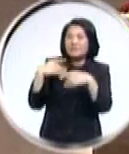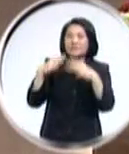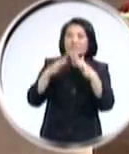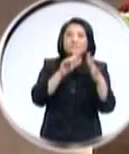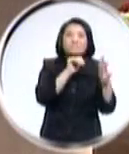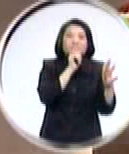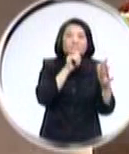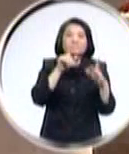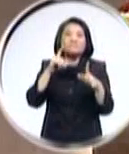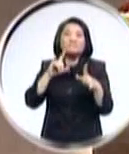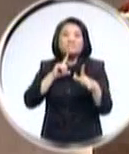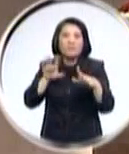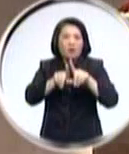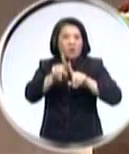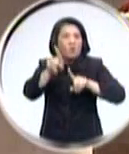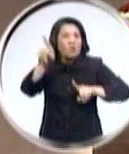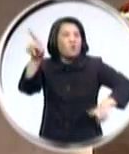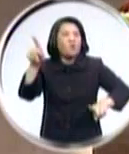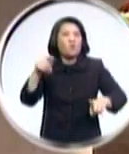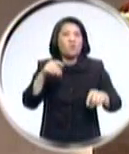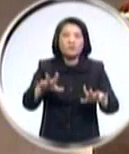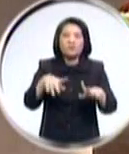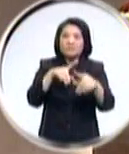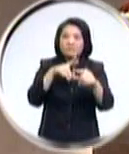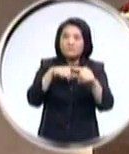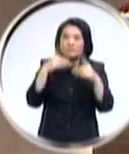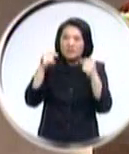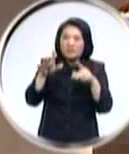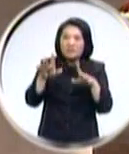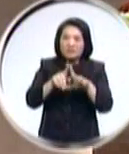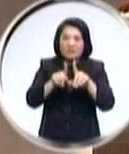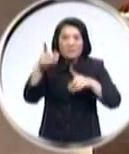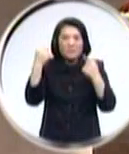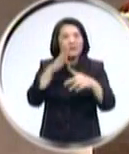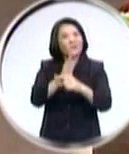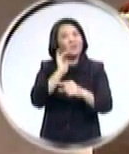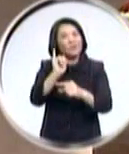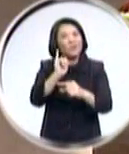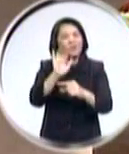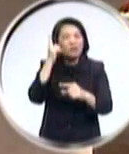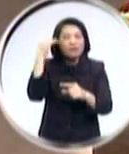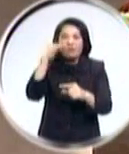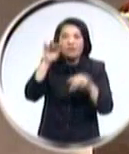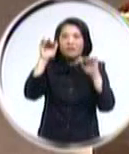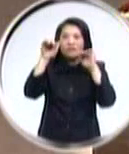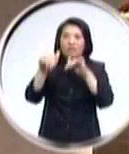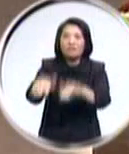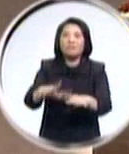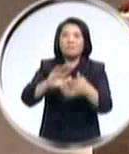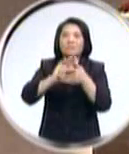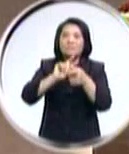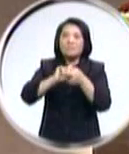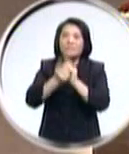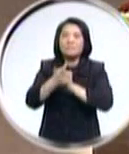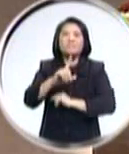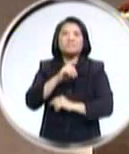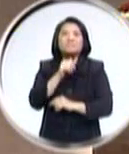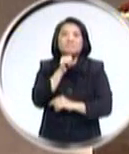距扩大，连中产阶级都要面对贫穷化的问题，城乡差距也一直在